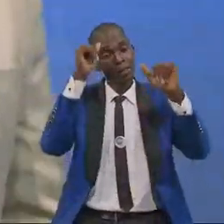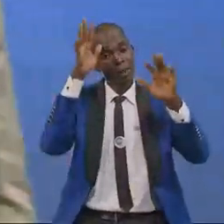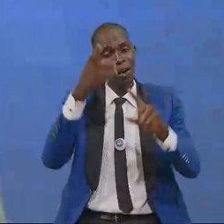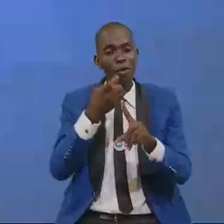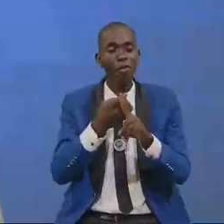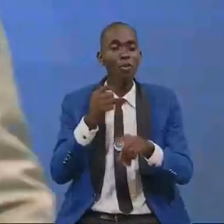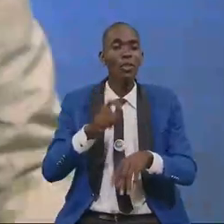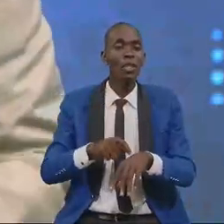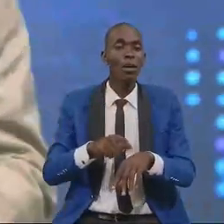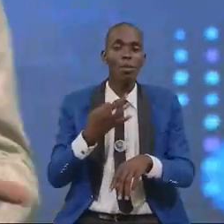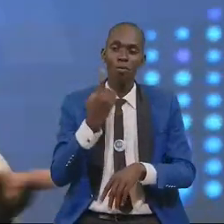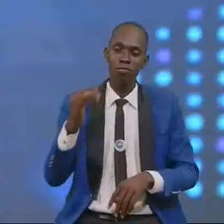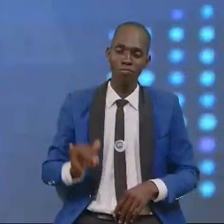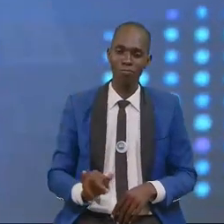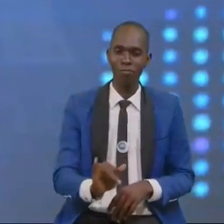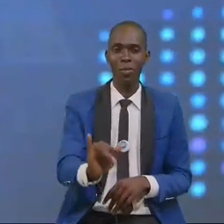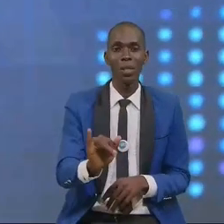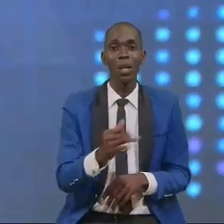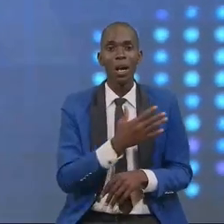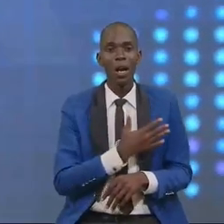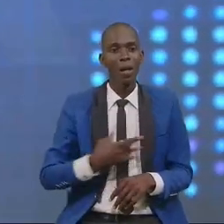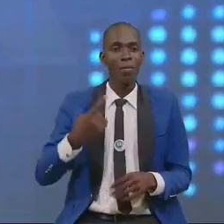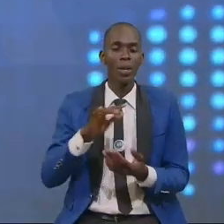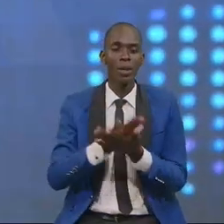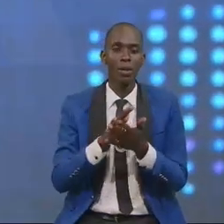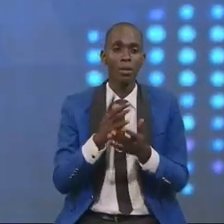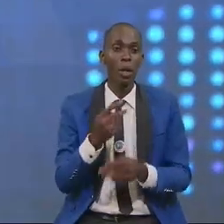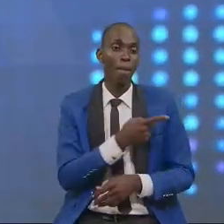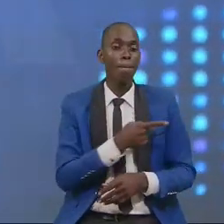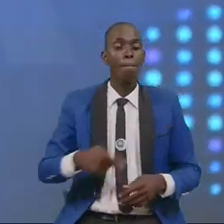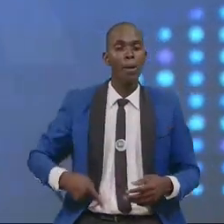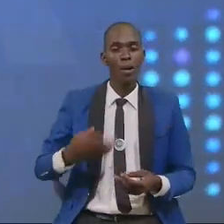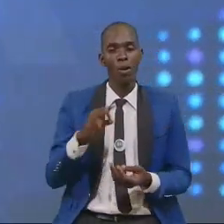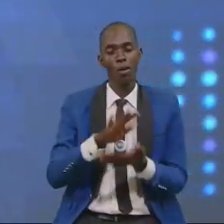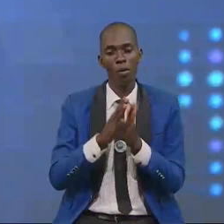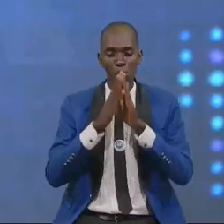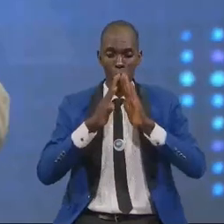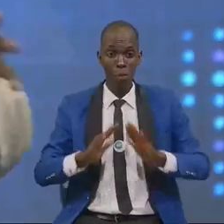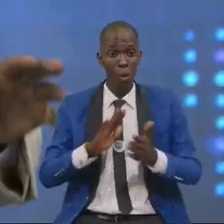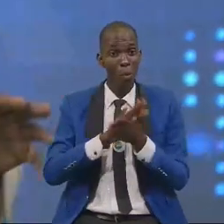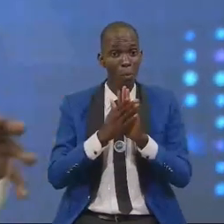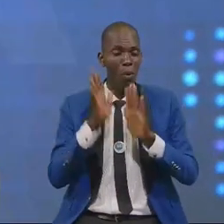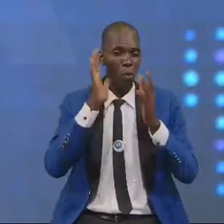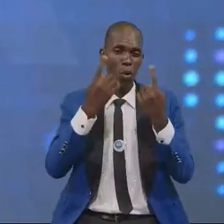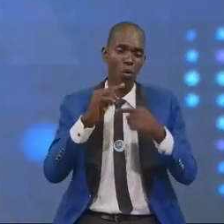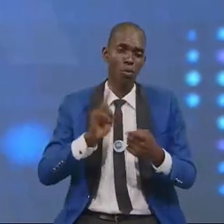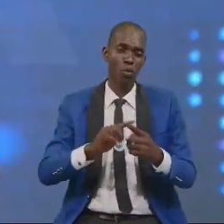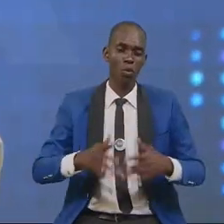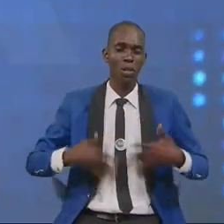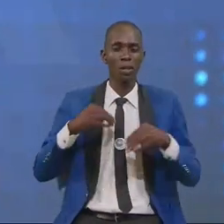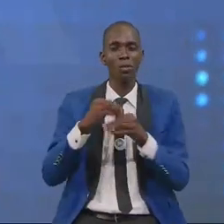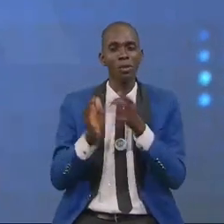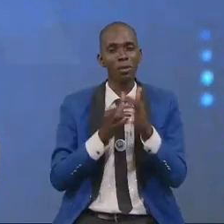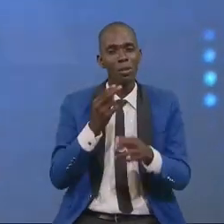et le Prince de père la paix viendra dans ta vie toute confusion